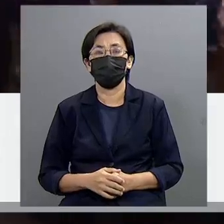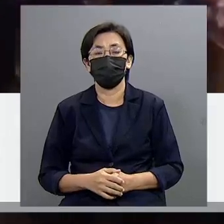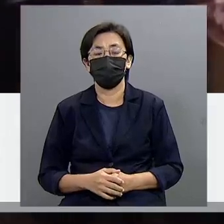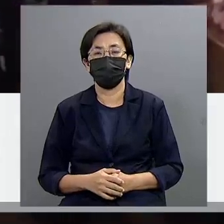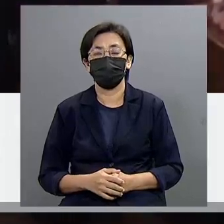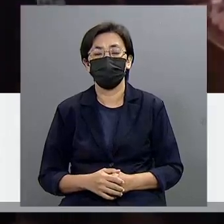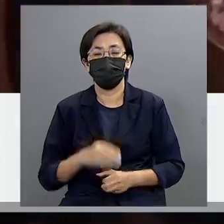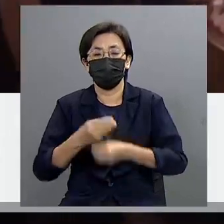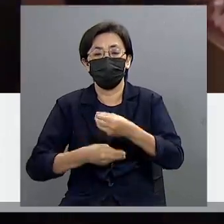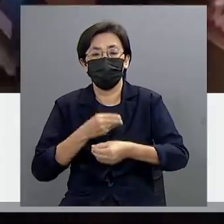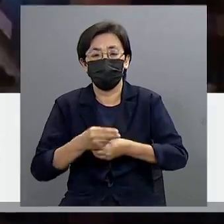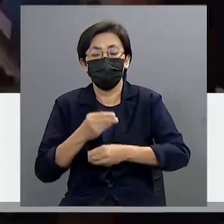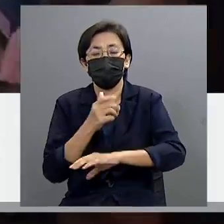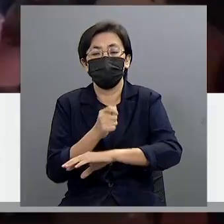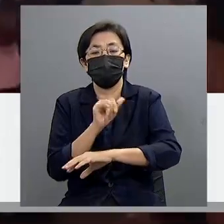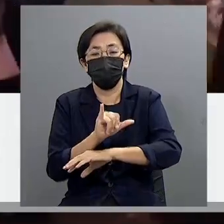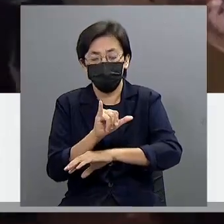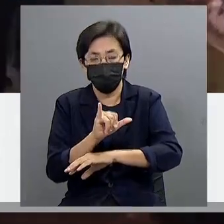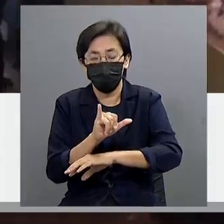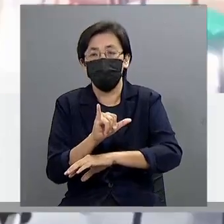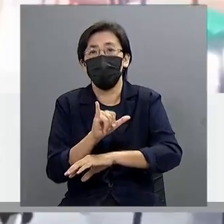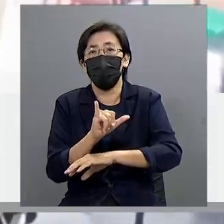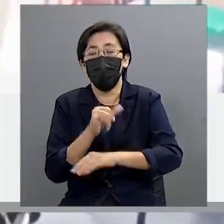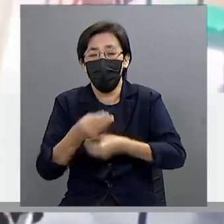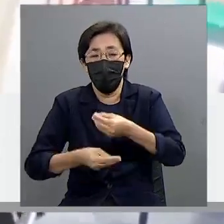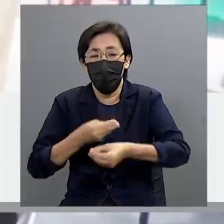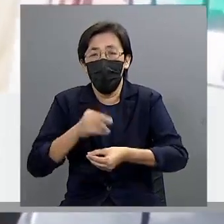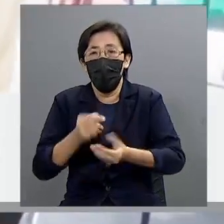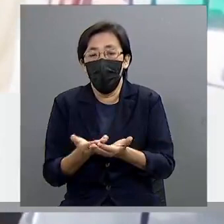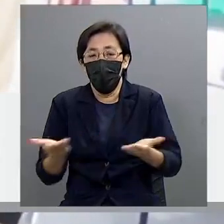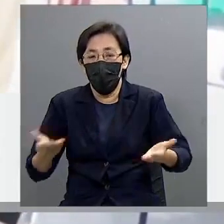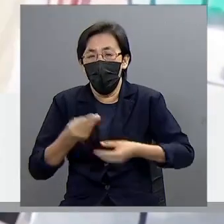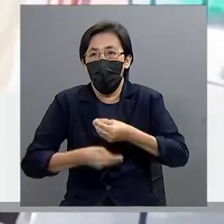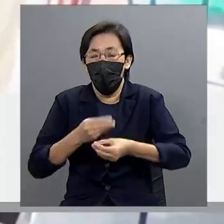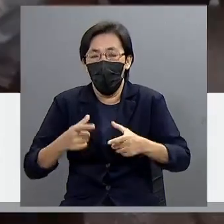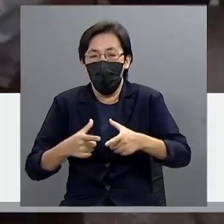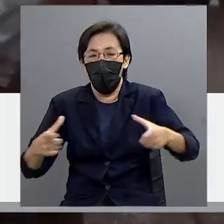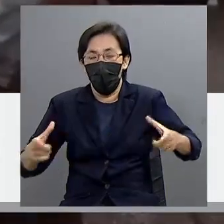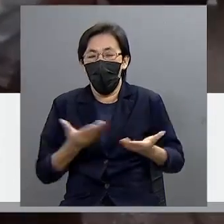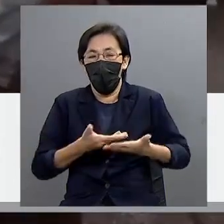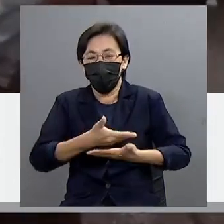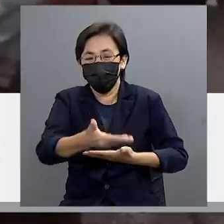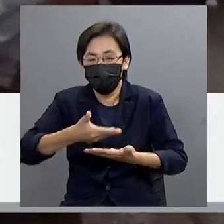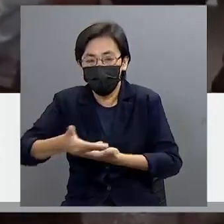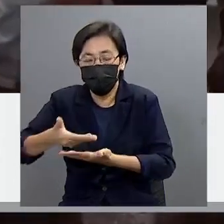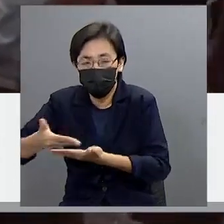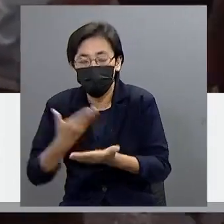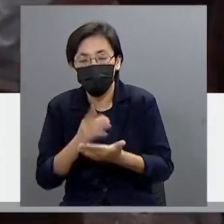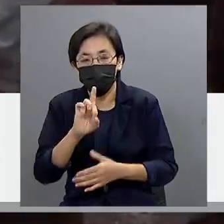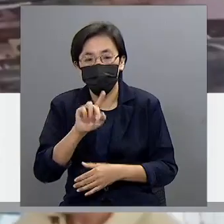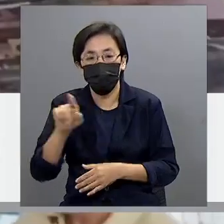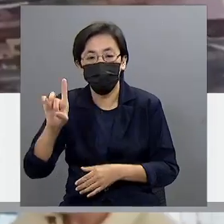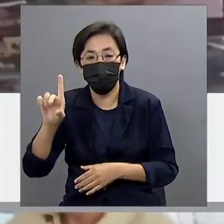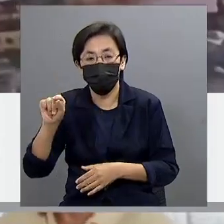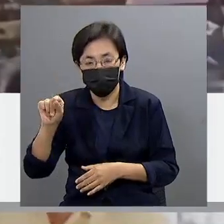ระนครศรีอยุธยาจังหวัดพระนครศรีอยุธยาเป็นแหล่งขายใหญ่อีกแห่งหนึ่งขายกันตั้งแต่100-120บาทนะคะบาง